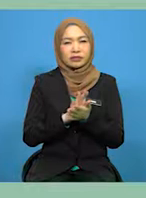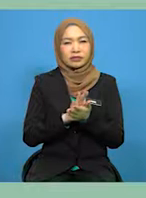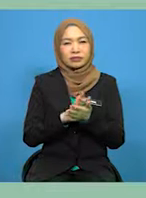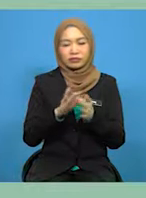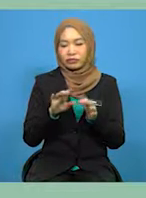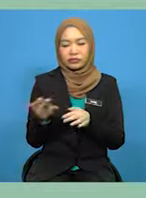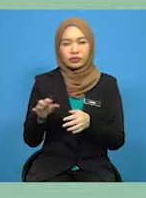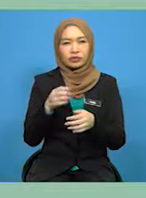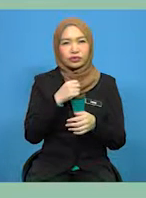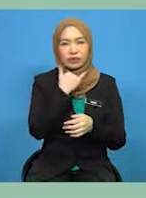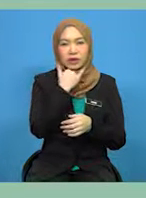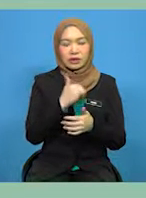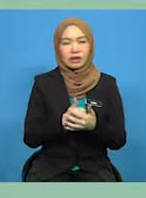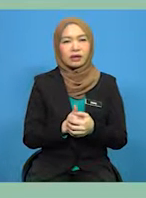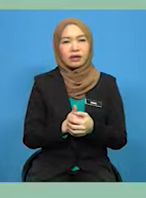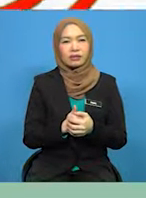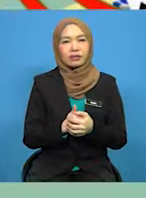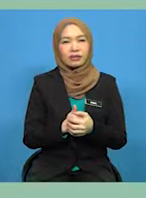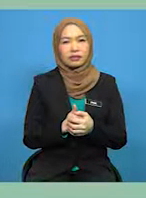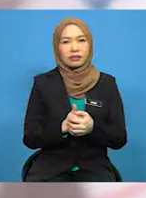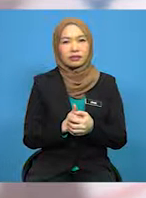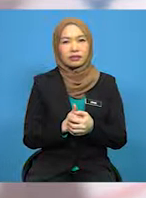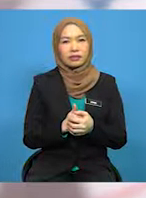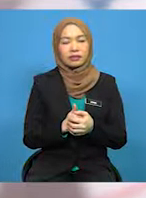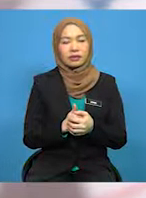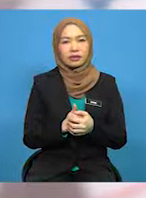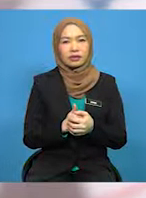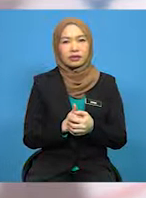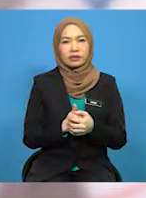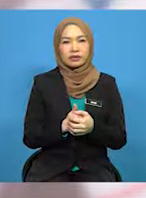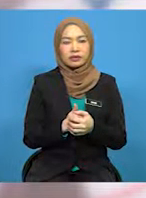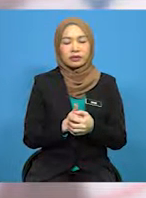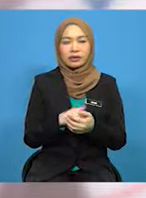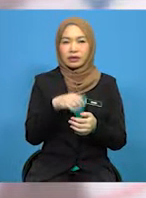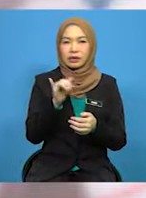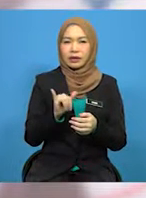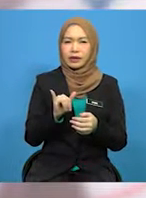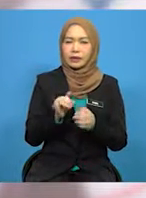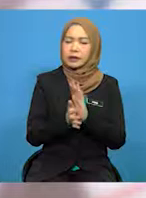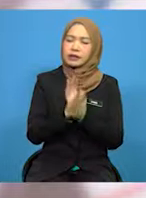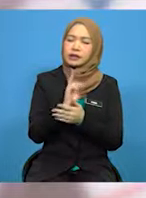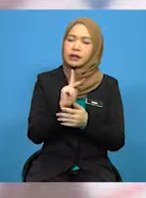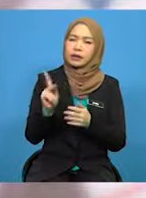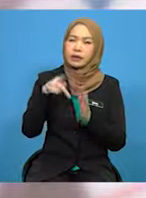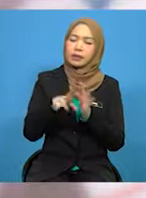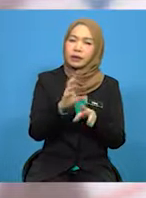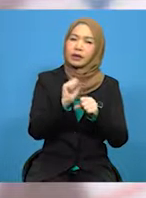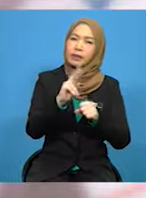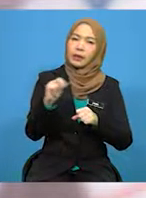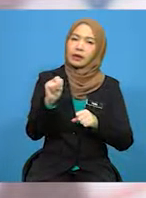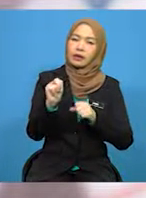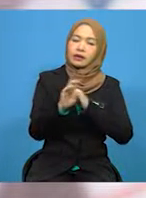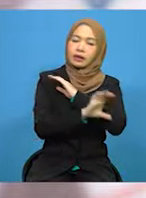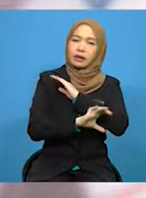barang haram. Ini menyebabkan pendapatan negara yang dihitung lebih rendah